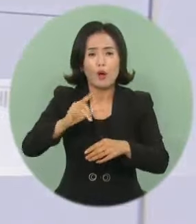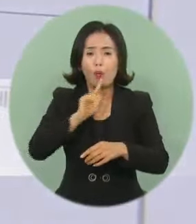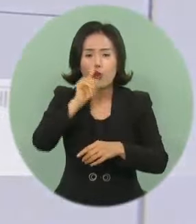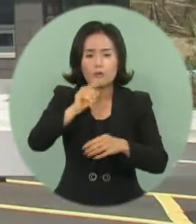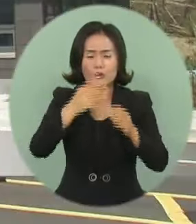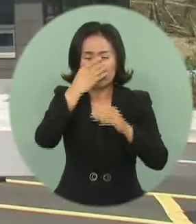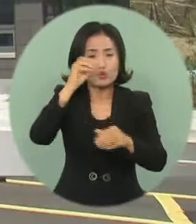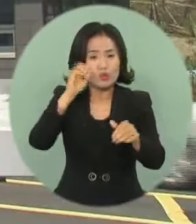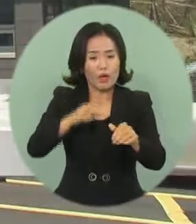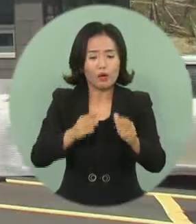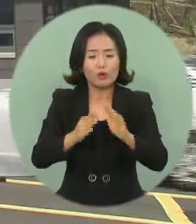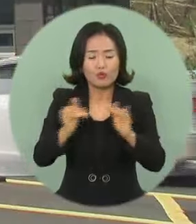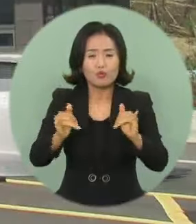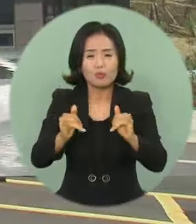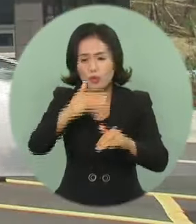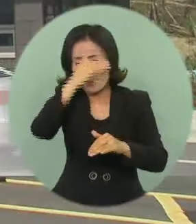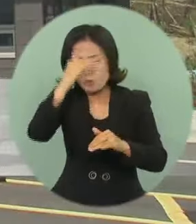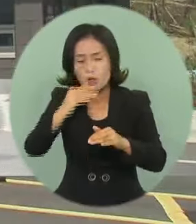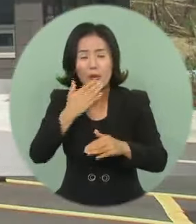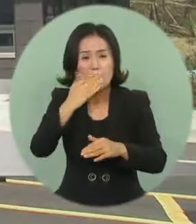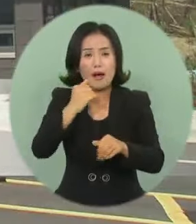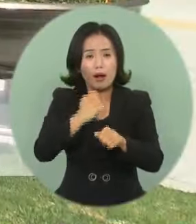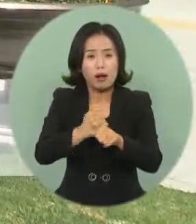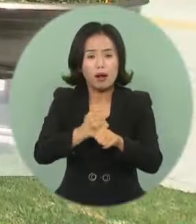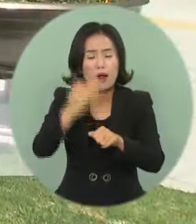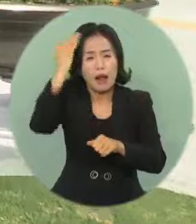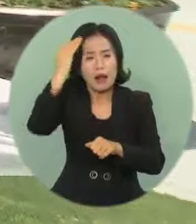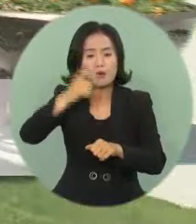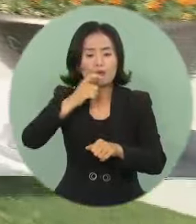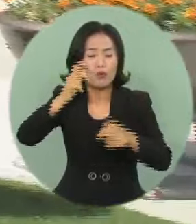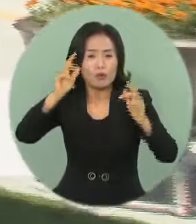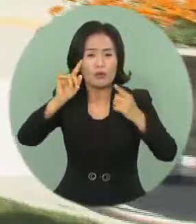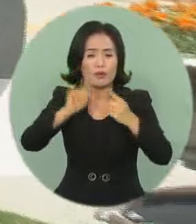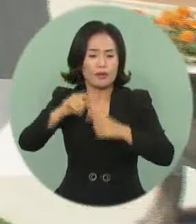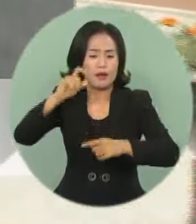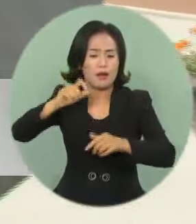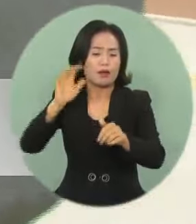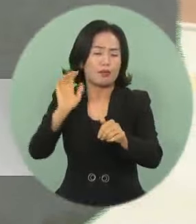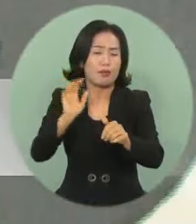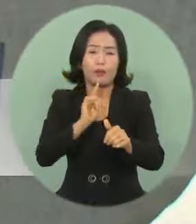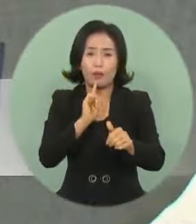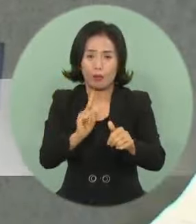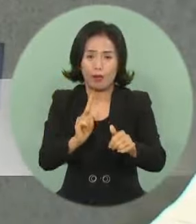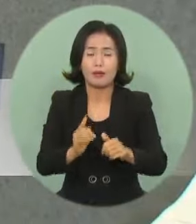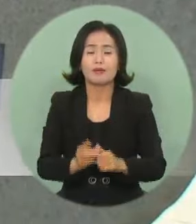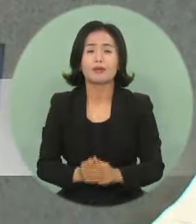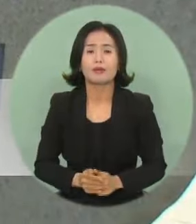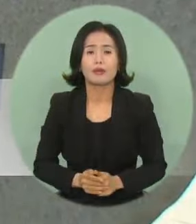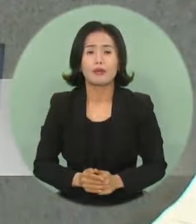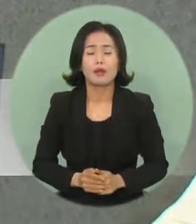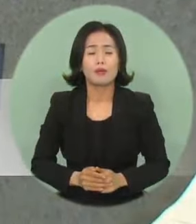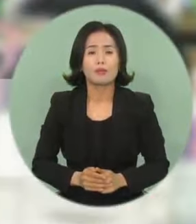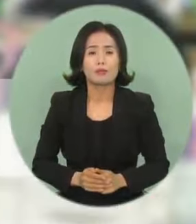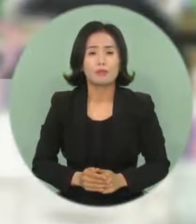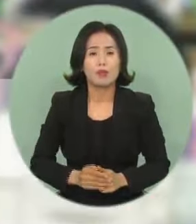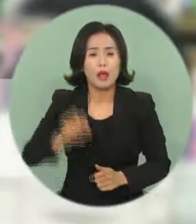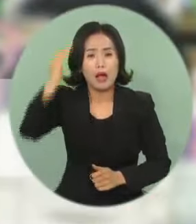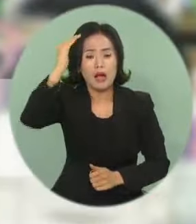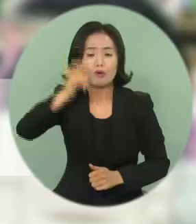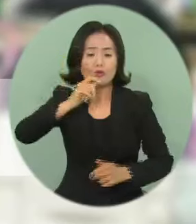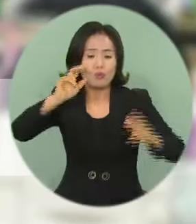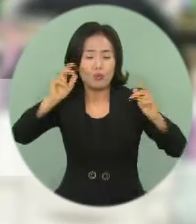무시하고 주민 공람을 강요한 한국수력원자력을 강력 규탄한다고 밝혔습니다. 이와 함께